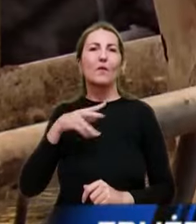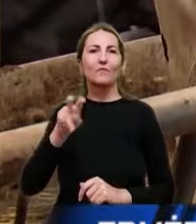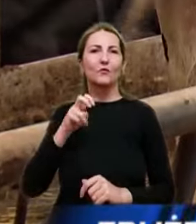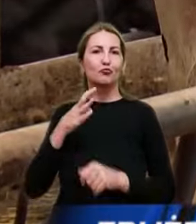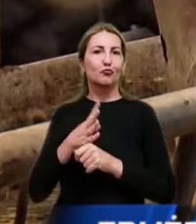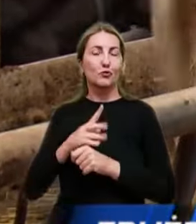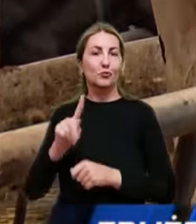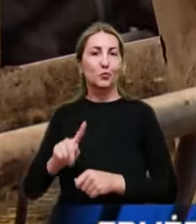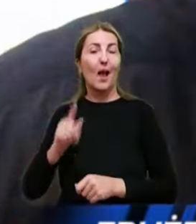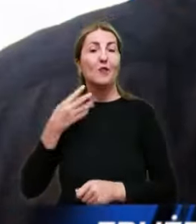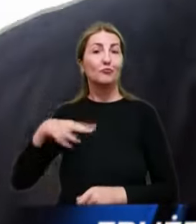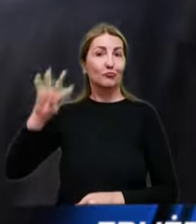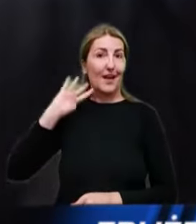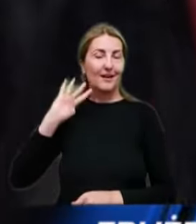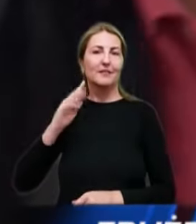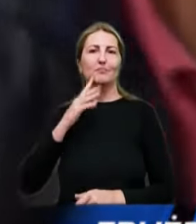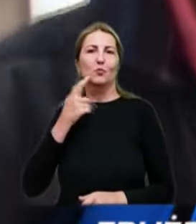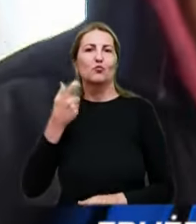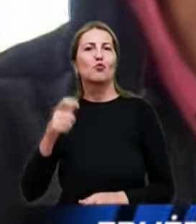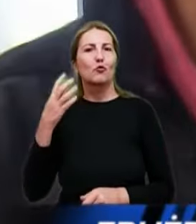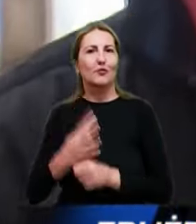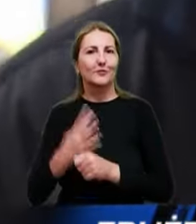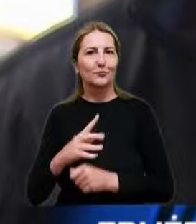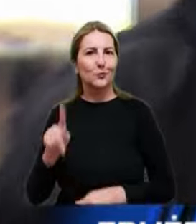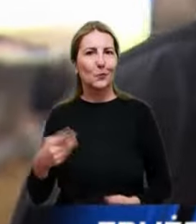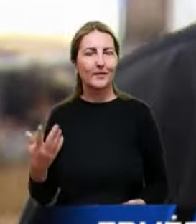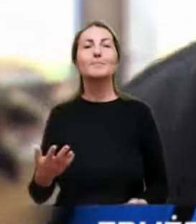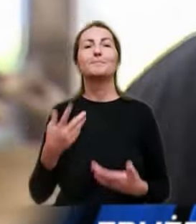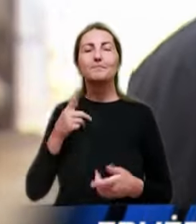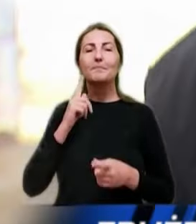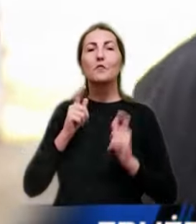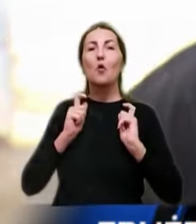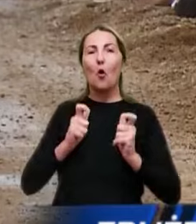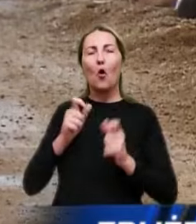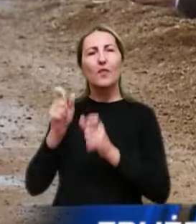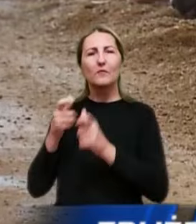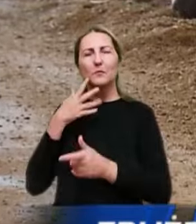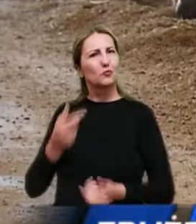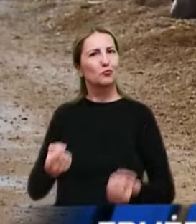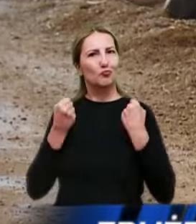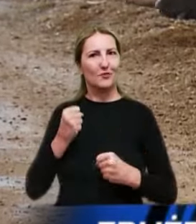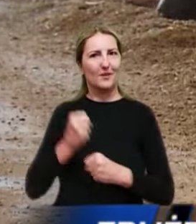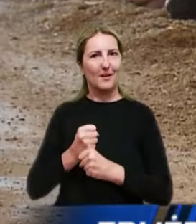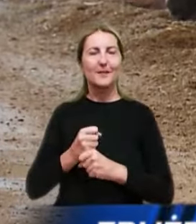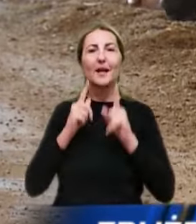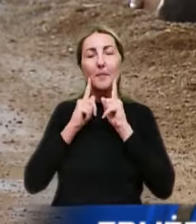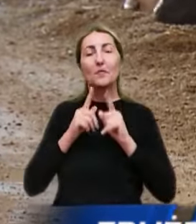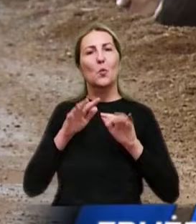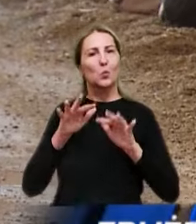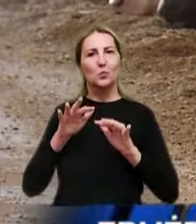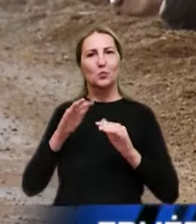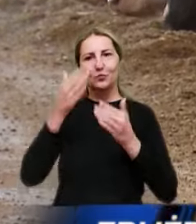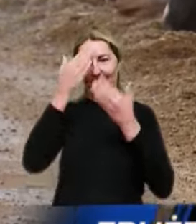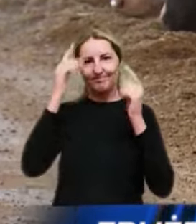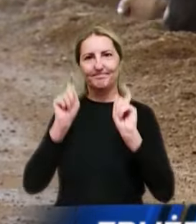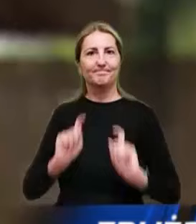4 lata temu zaledwie 140. Hodowcy mówią o ciężkiej pracy i wciąż dużej niewiadomej. Na pewno trzeba myśleć